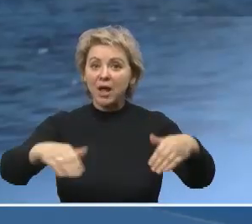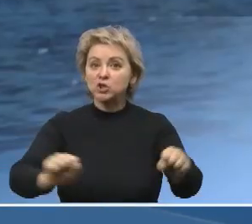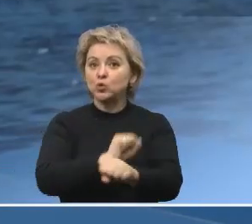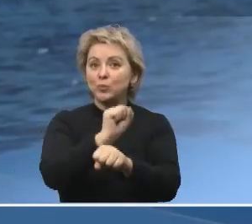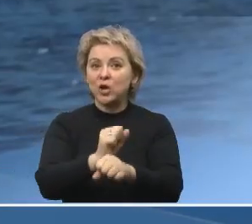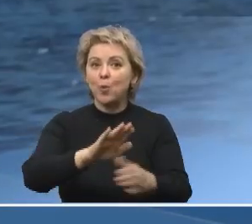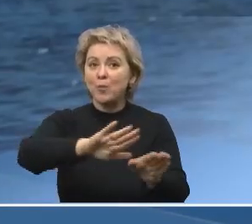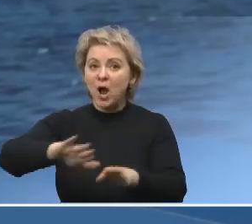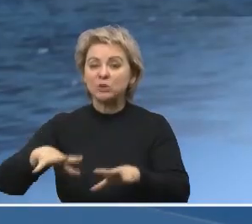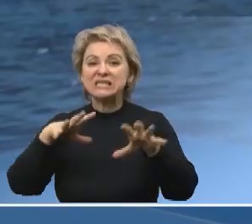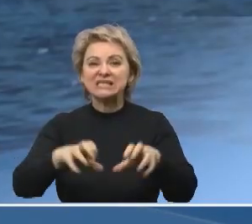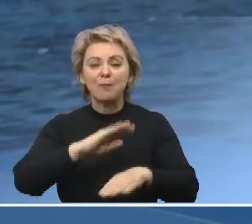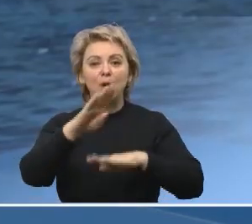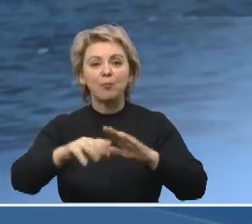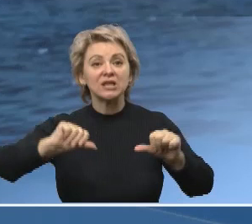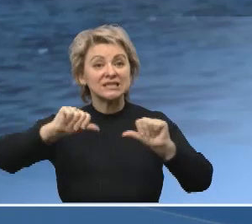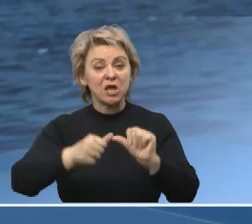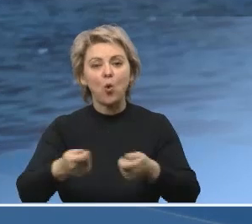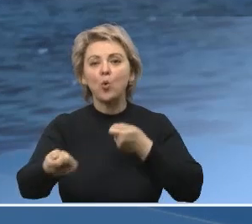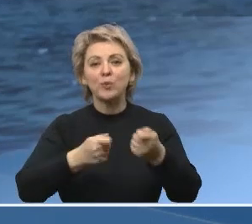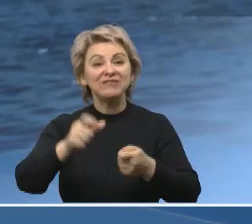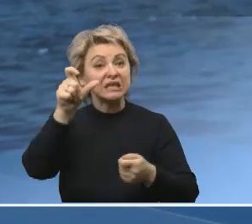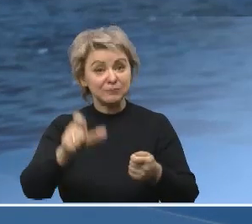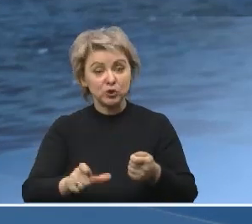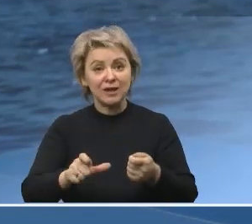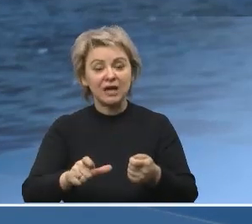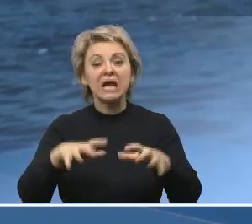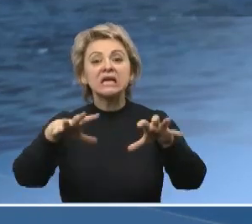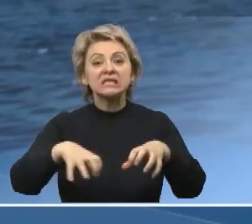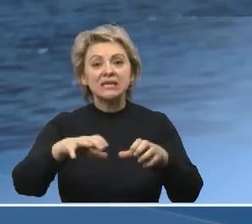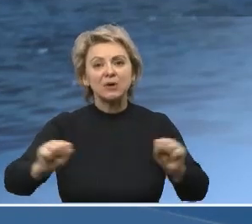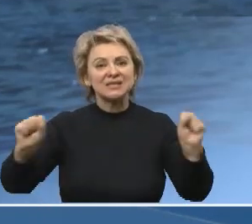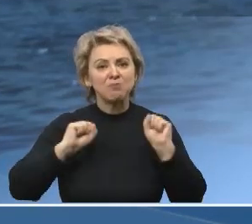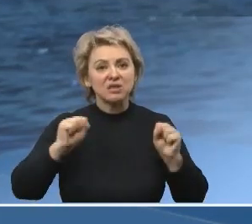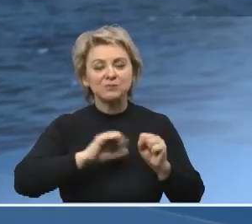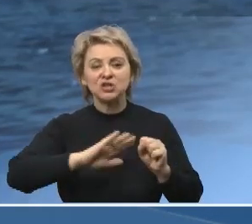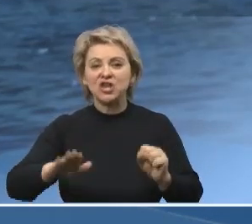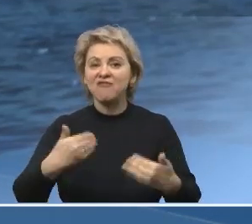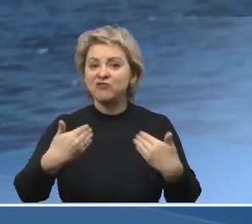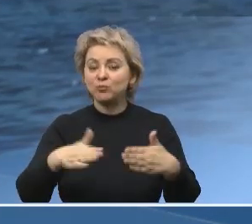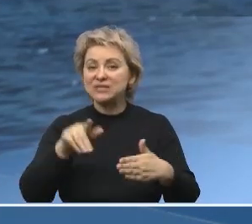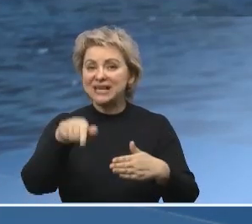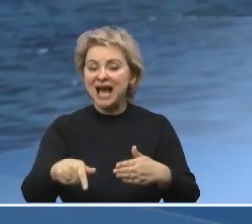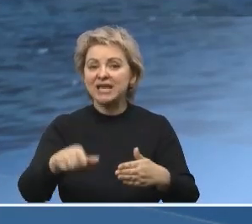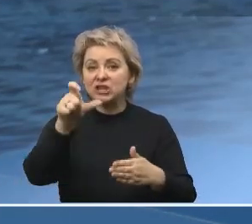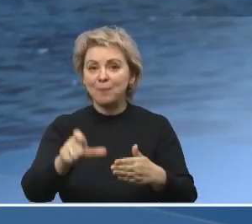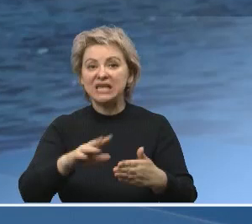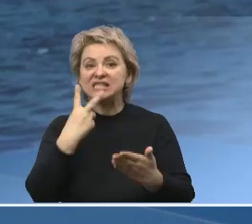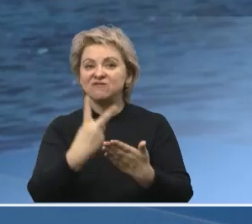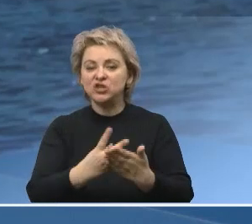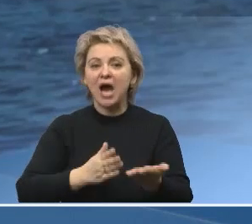Полосу препятствий проходит собака под постоянным управлением человека. Четвероногий спортсмен не выпускает напарника из